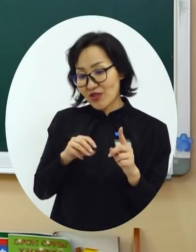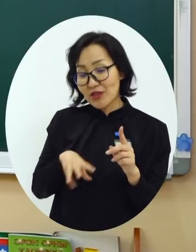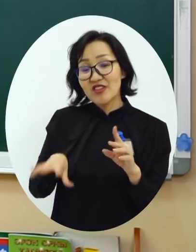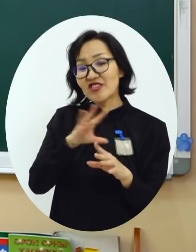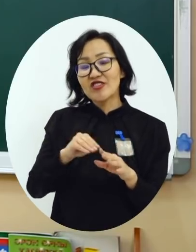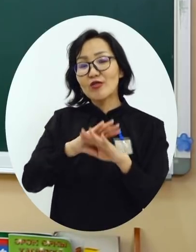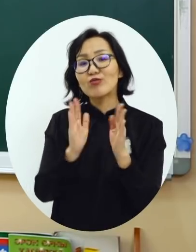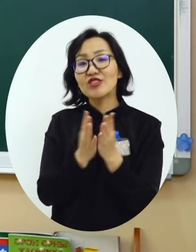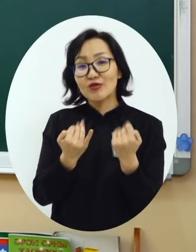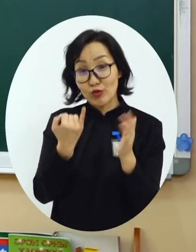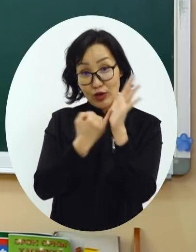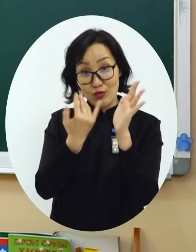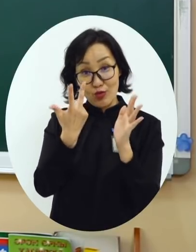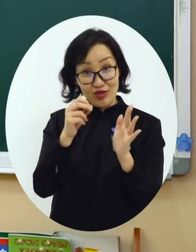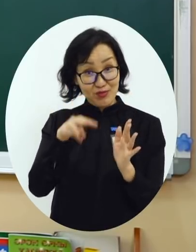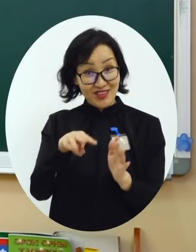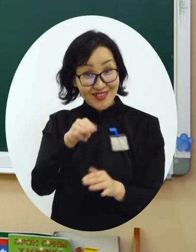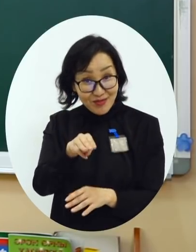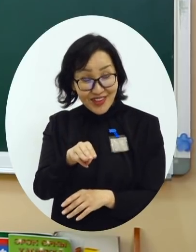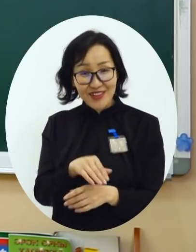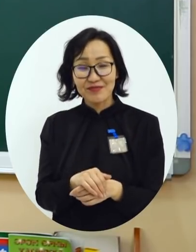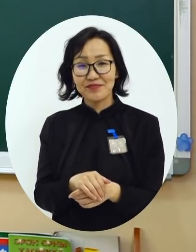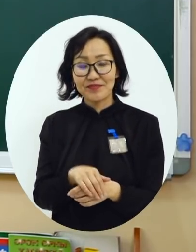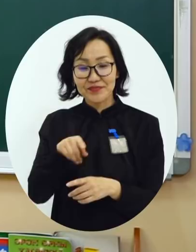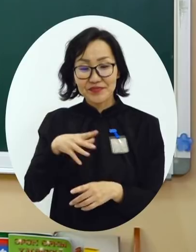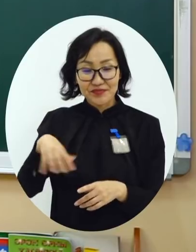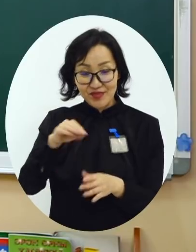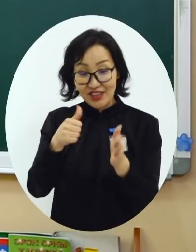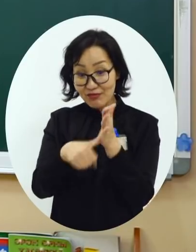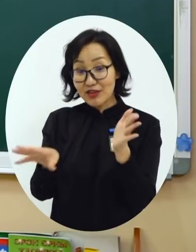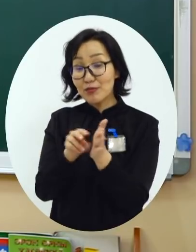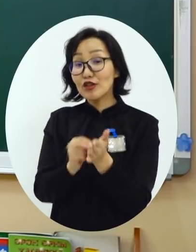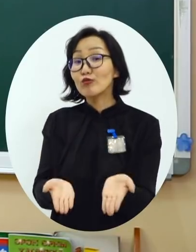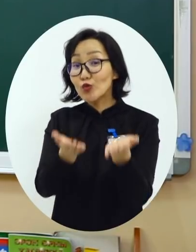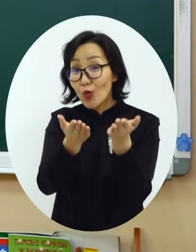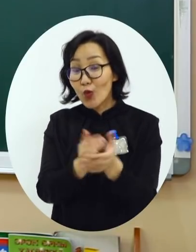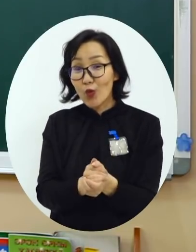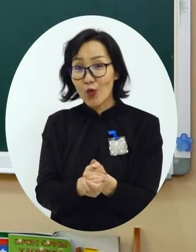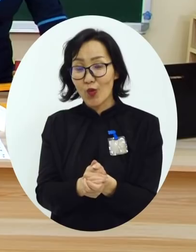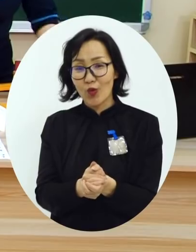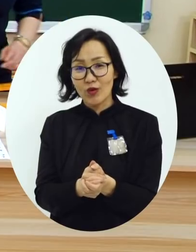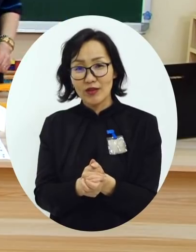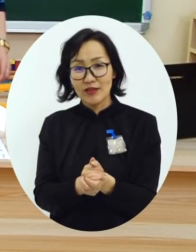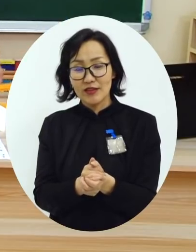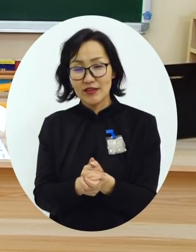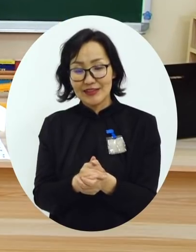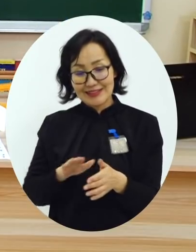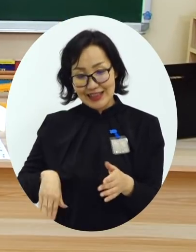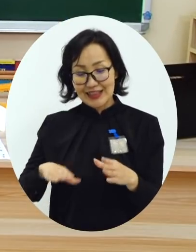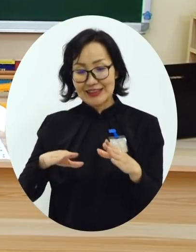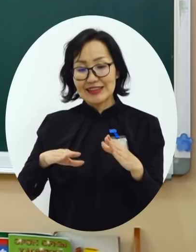Нийлээд хэд вэ? 630 метр байх нэ. За, бүгдээрээ дэвтэртээ бичиж авсан уу? За,